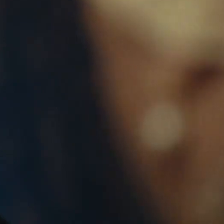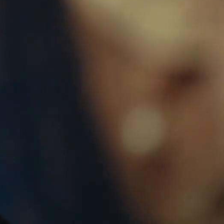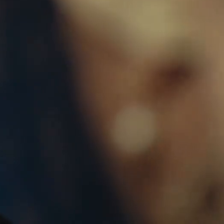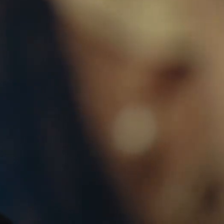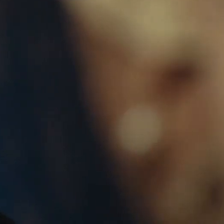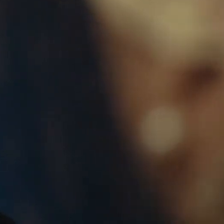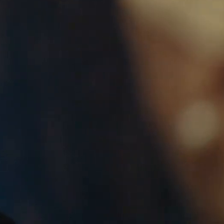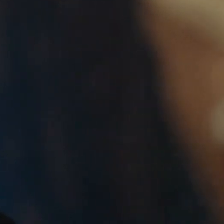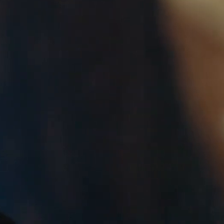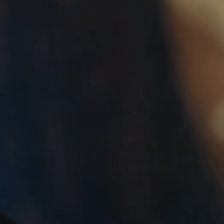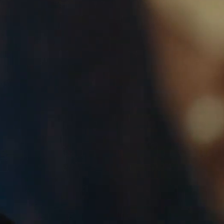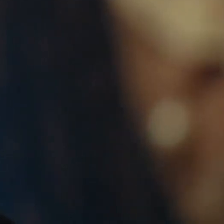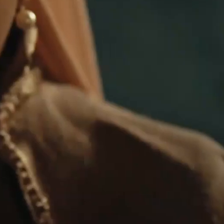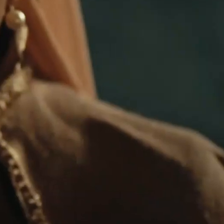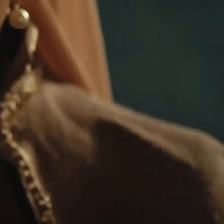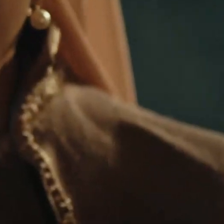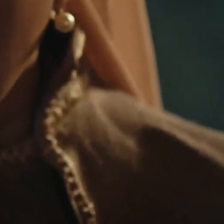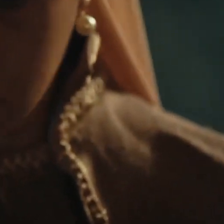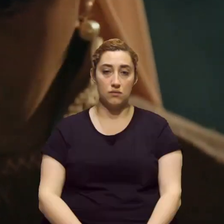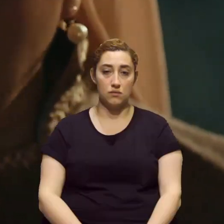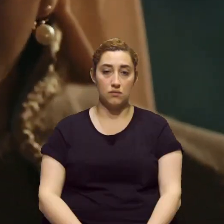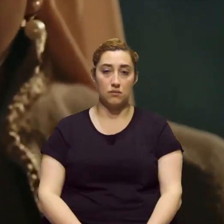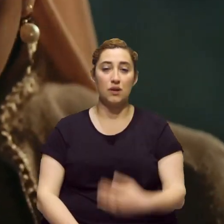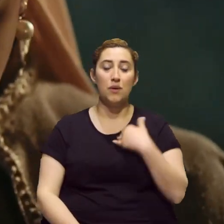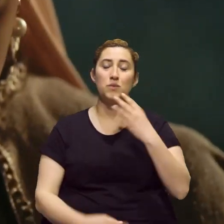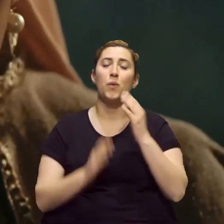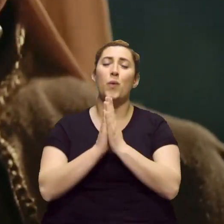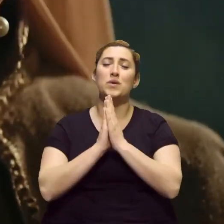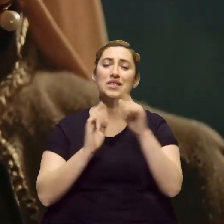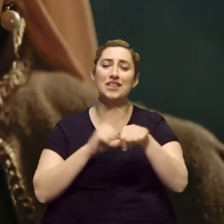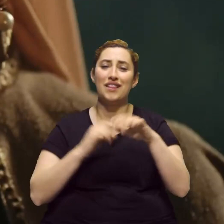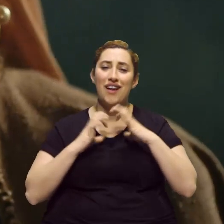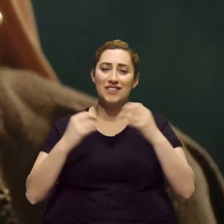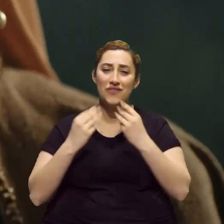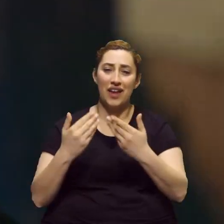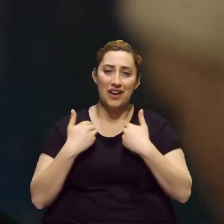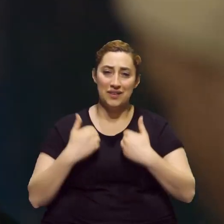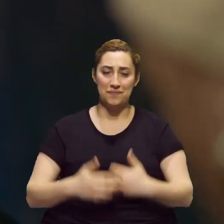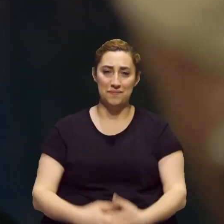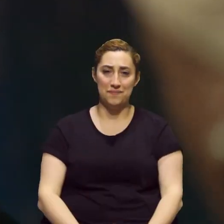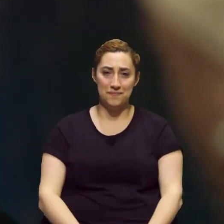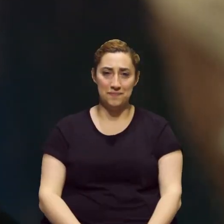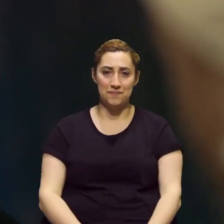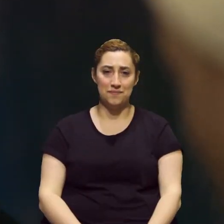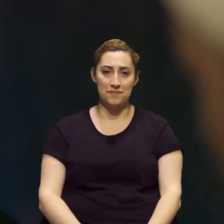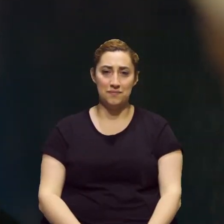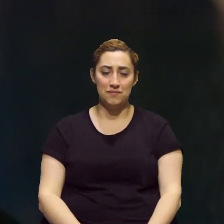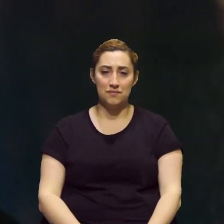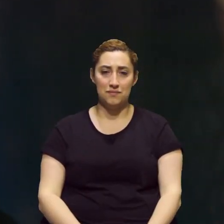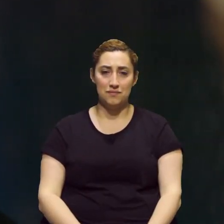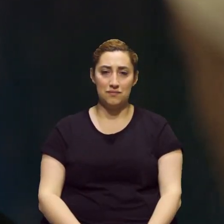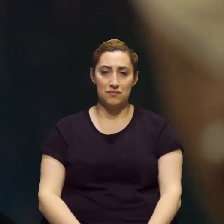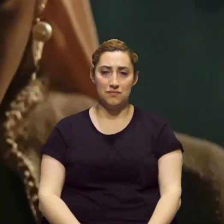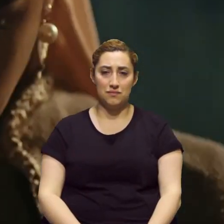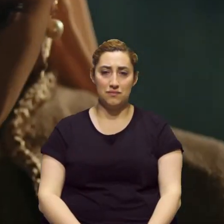Sultanın tüllü odası. Leyla sultanın karşısında. Ben çok özür dilerim, sizi bu saate rahatsız ettim. Sultan gayet